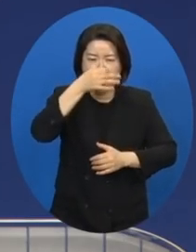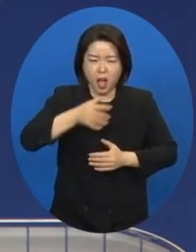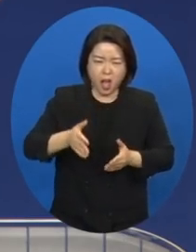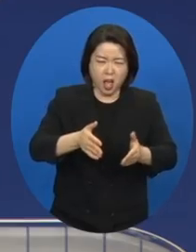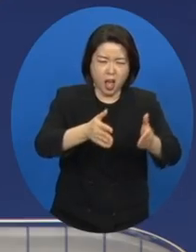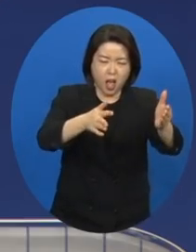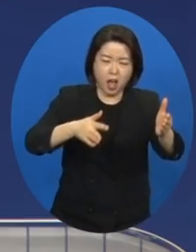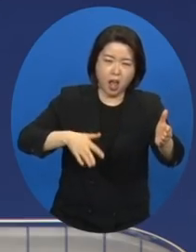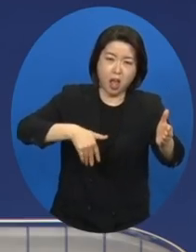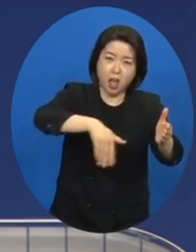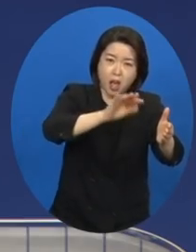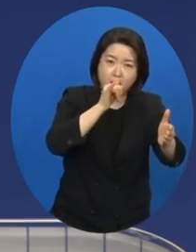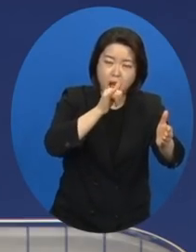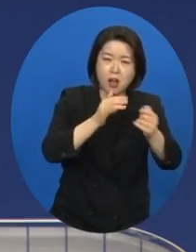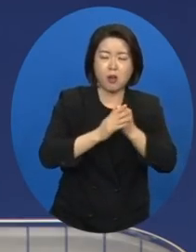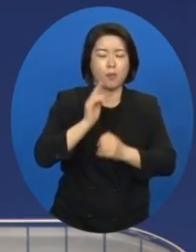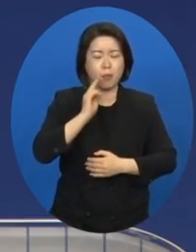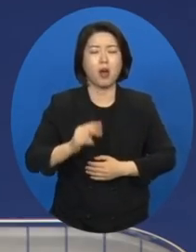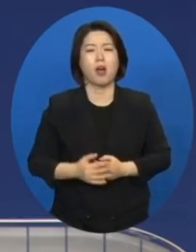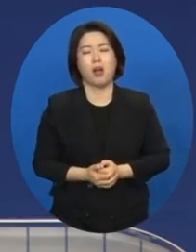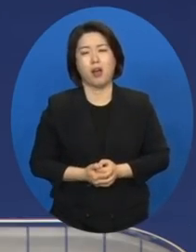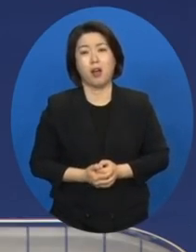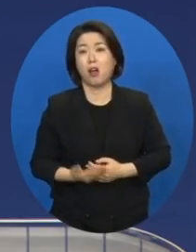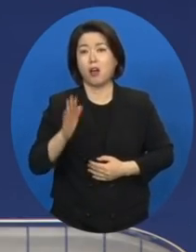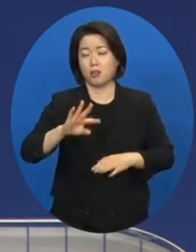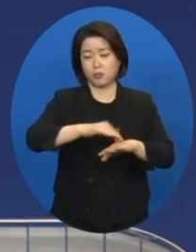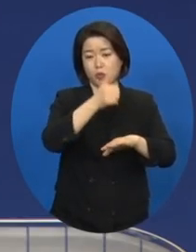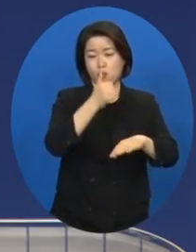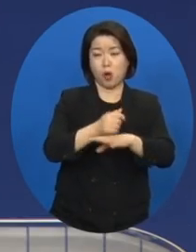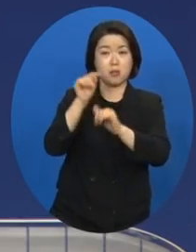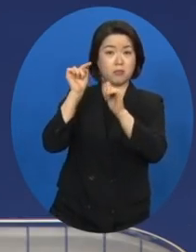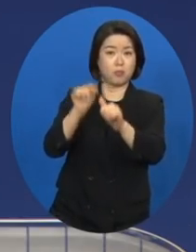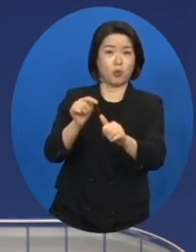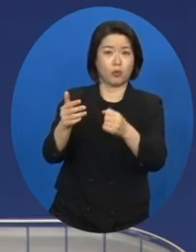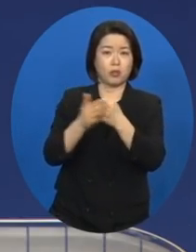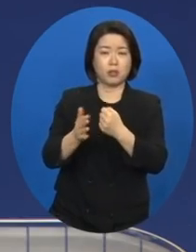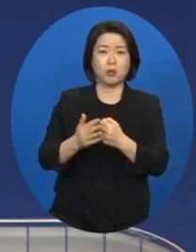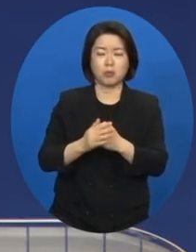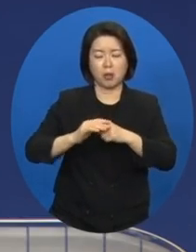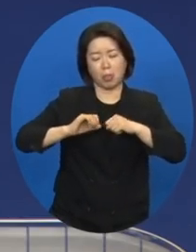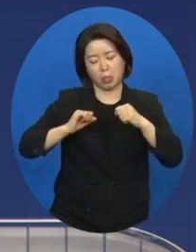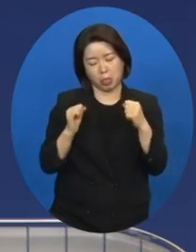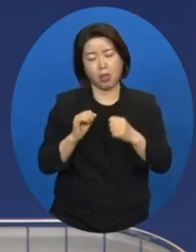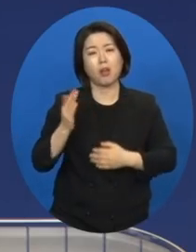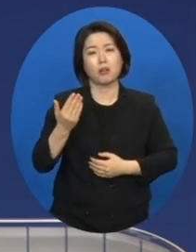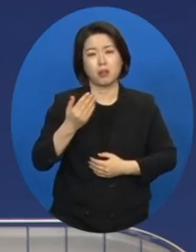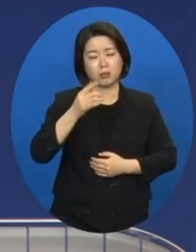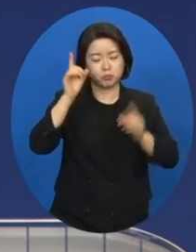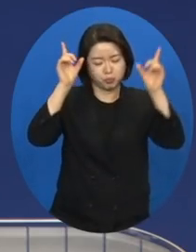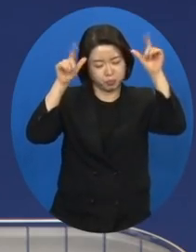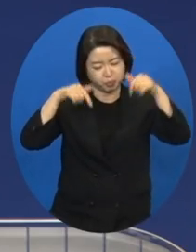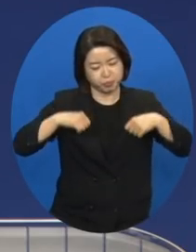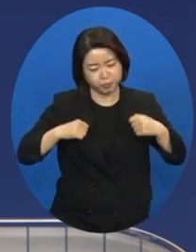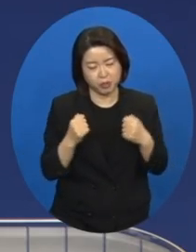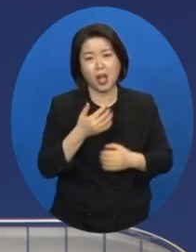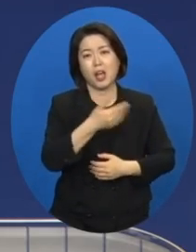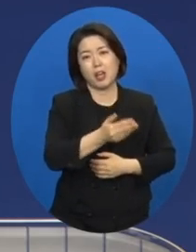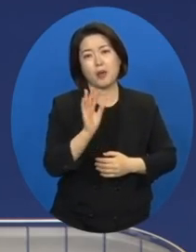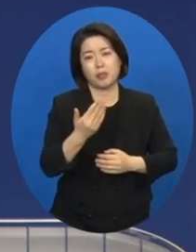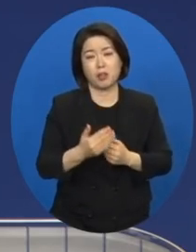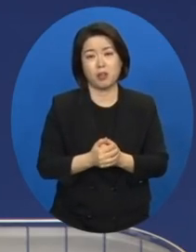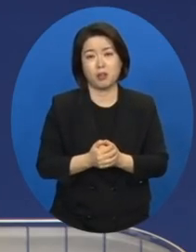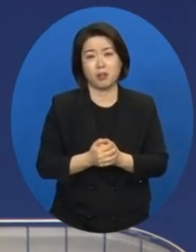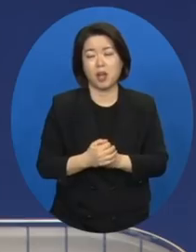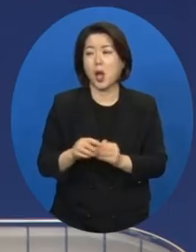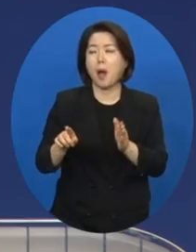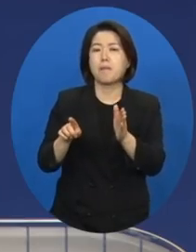너무나 혹독한 거죠. 그런데 황제의 칙령이니까 해야 되는 거예요. 믿는 그리스도인들의 모습이 이렇게 보일 때가